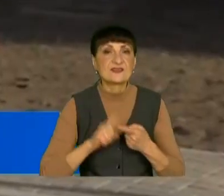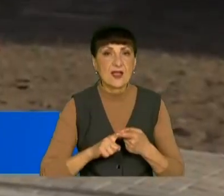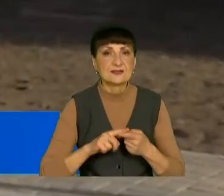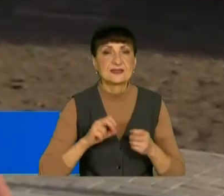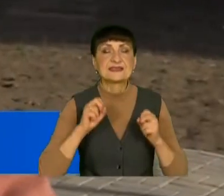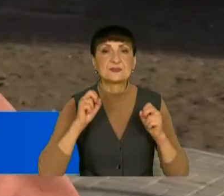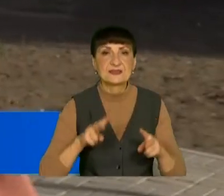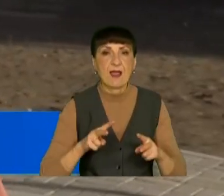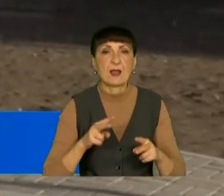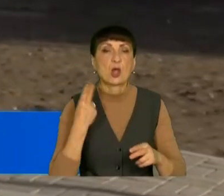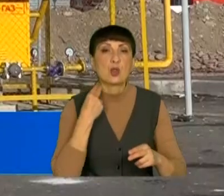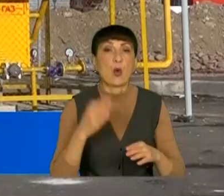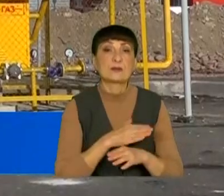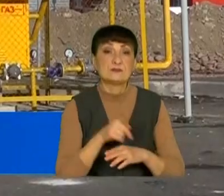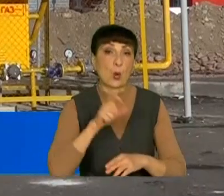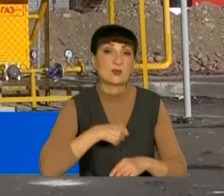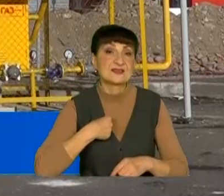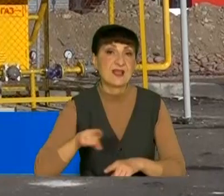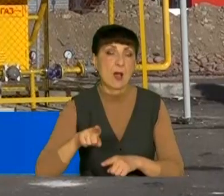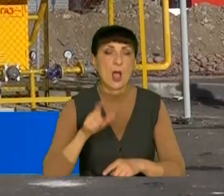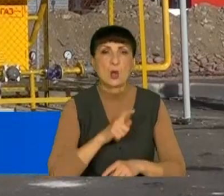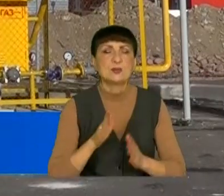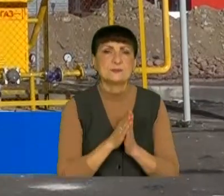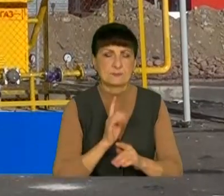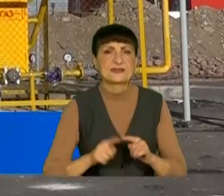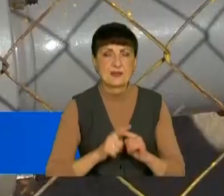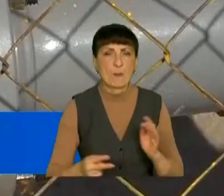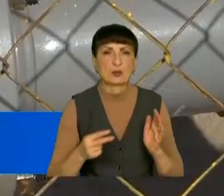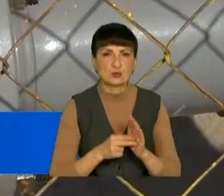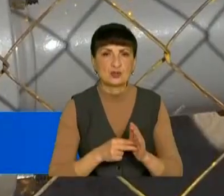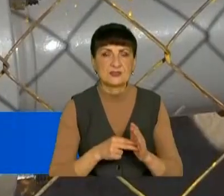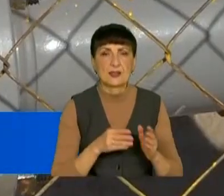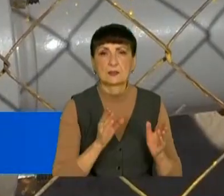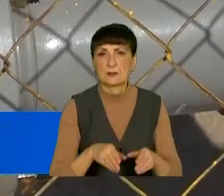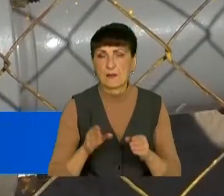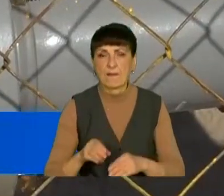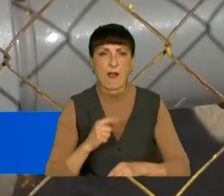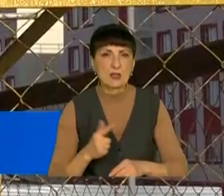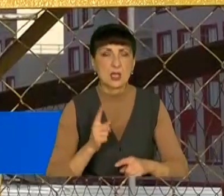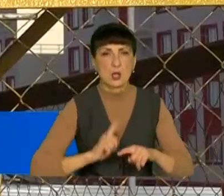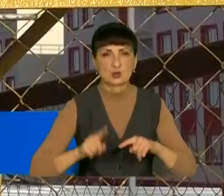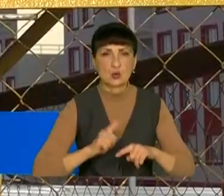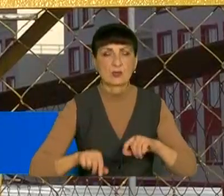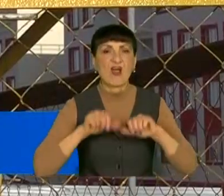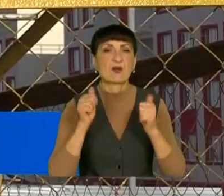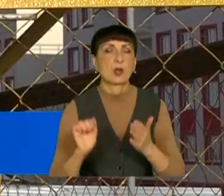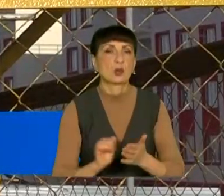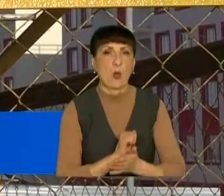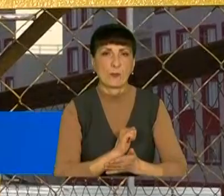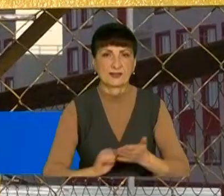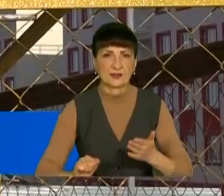намерением распределить долг между ними. Люди просят как можно скорее подключить их дом к голубому топливу и ускорить процесс оформления